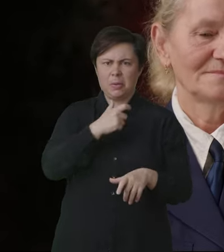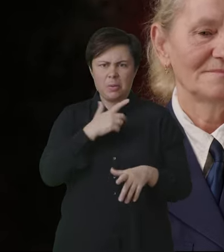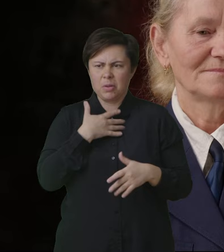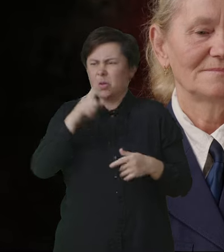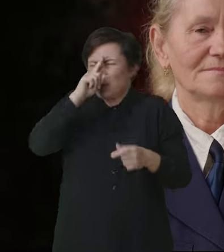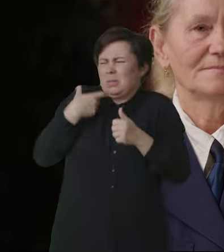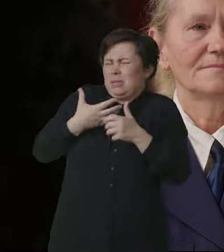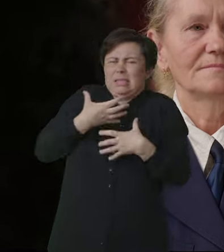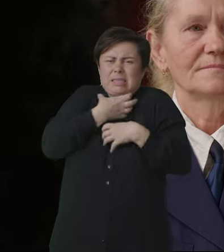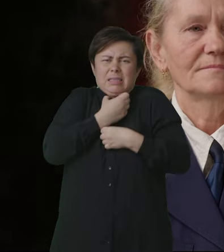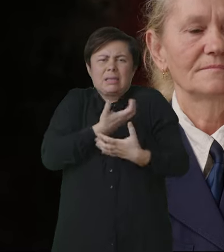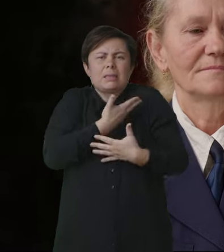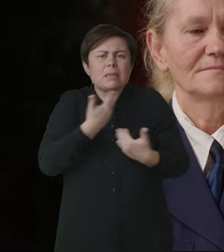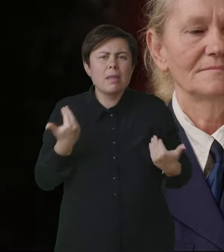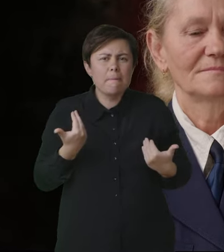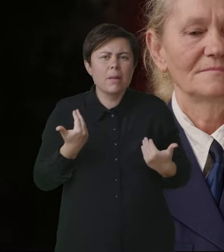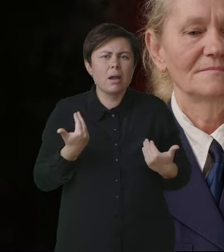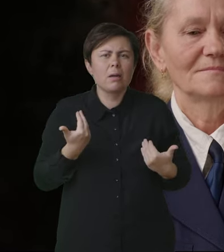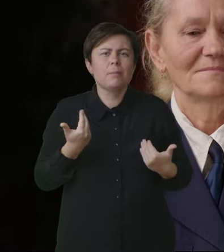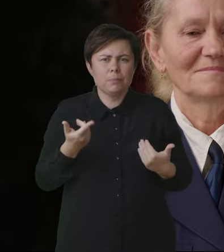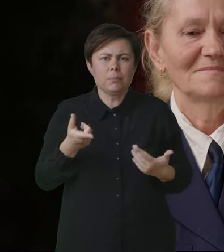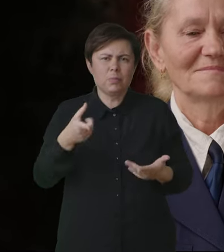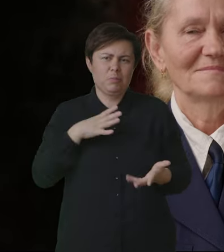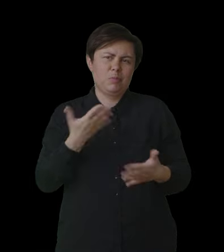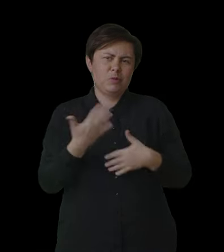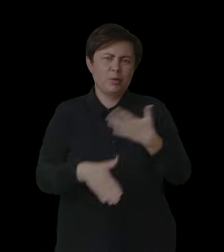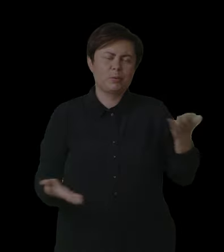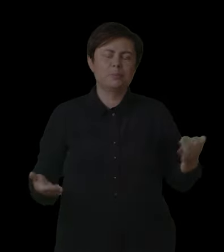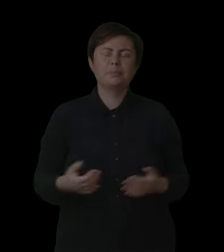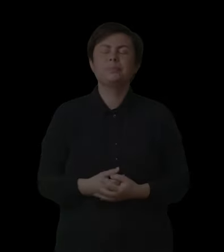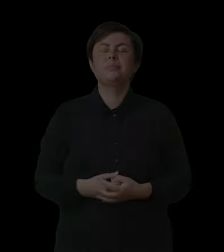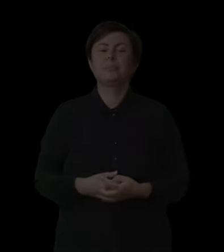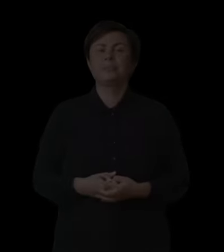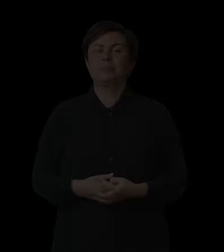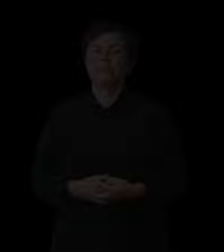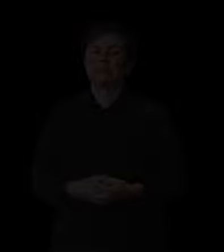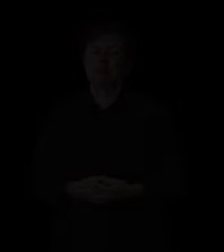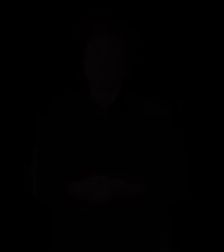nie siedzi. No i to by chyba było tyle.